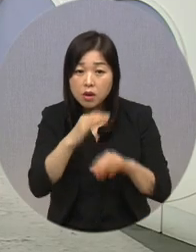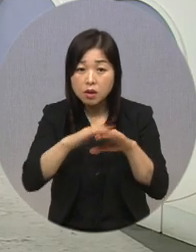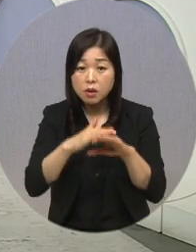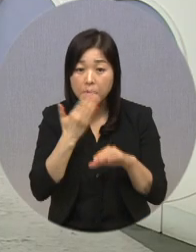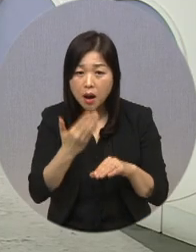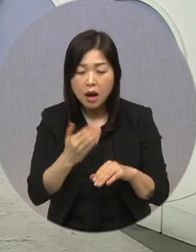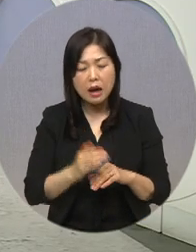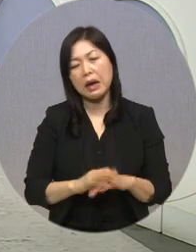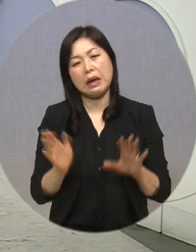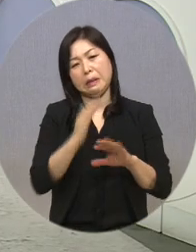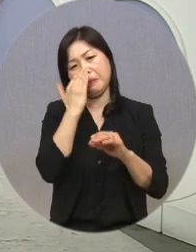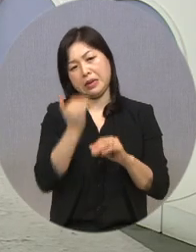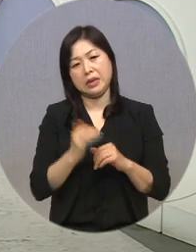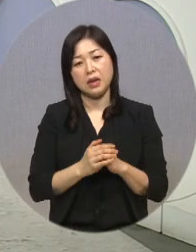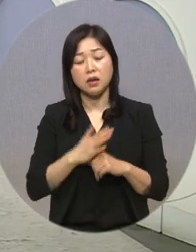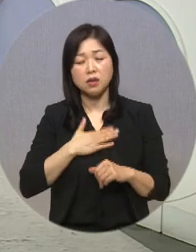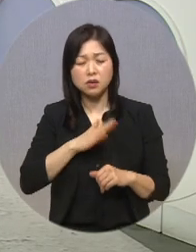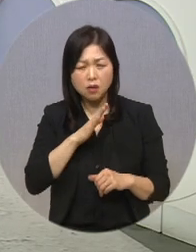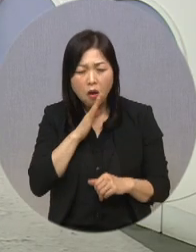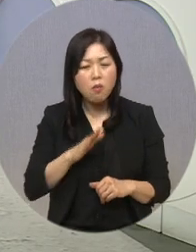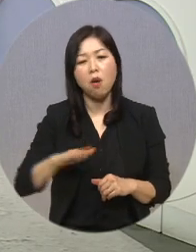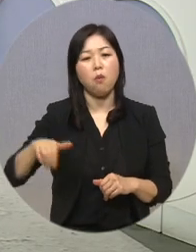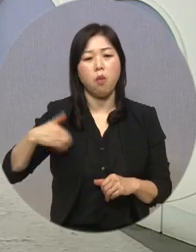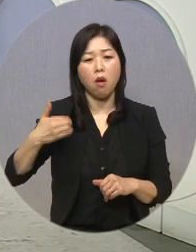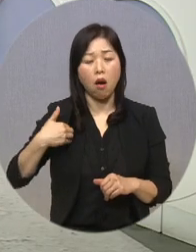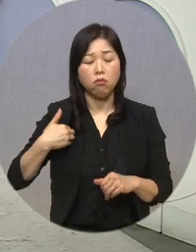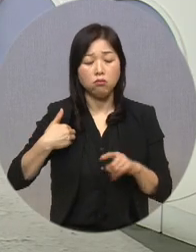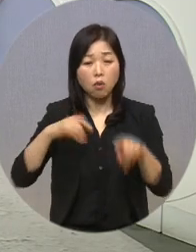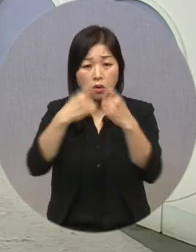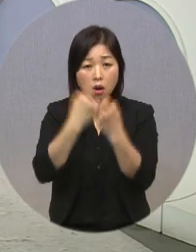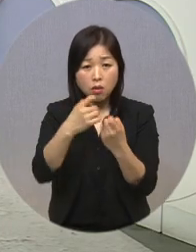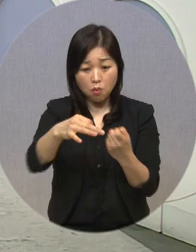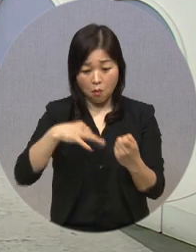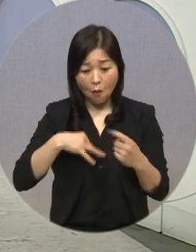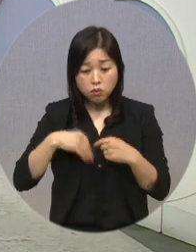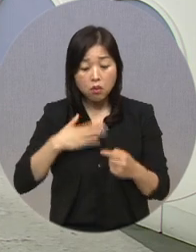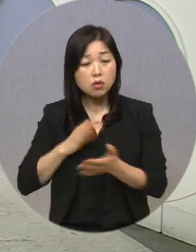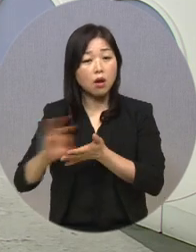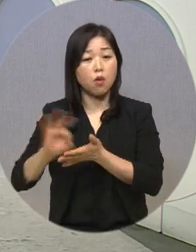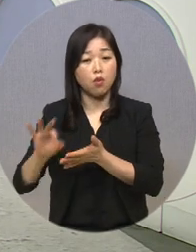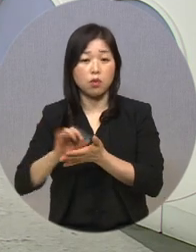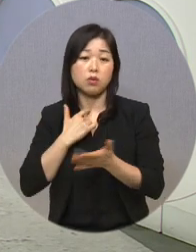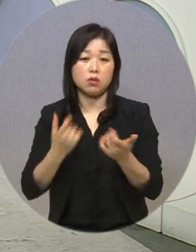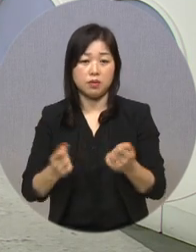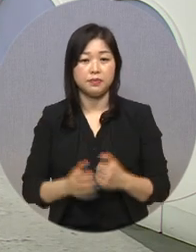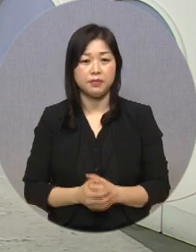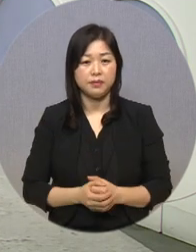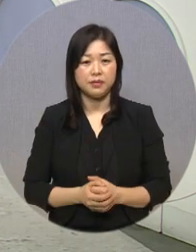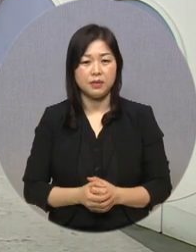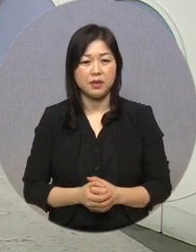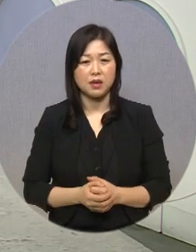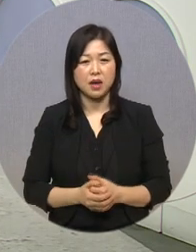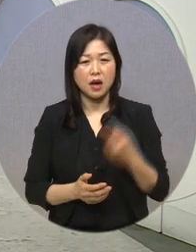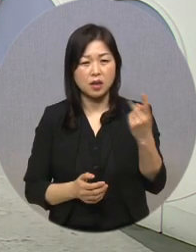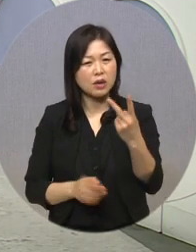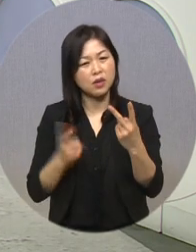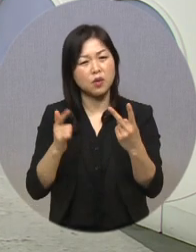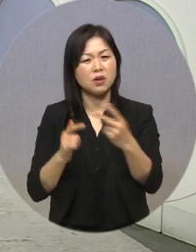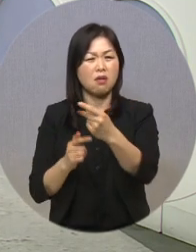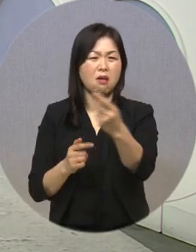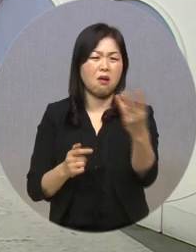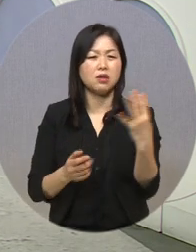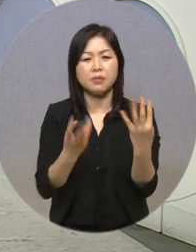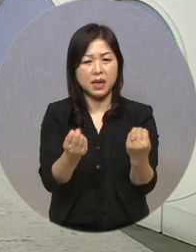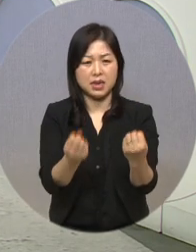지겨워서. 그래갖고 나 정말 몰랐습니다. 예. 모르고 그냥 받아갖고 그걸 썼단 말이에요. 이게 아이고, 하나도 아니고 둘도 아니고 여럿이 이런